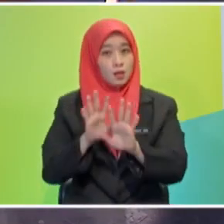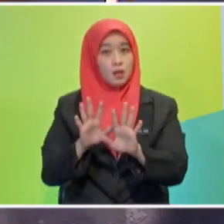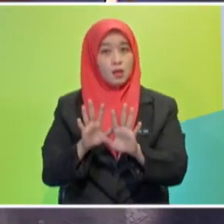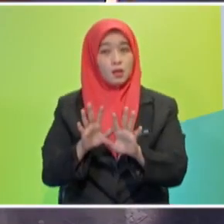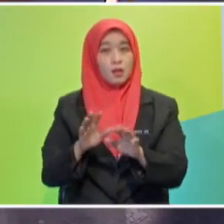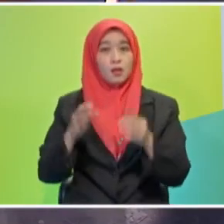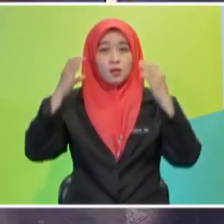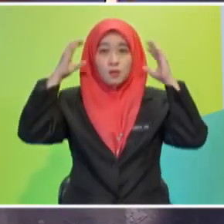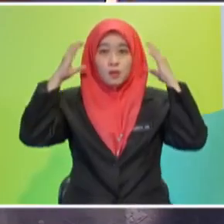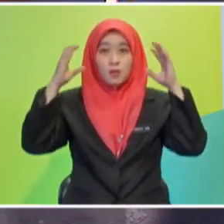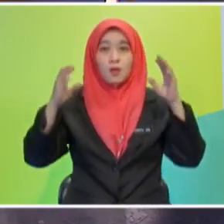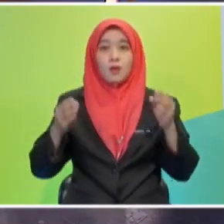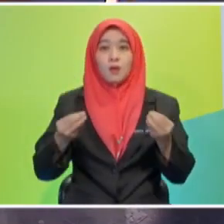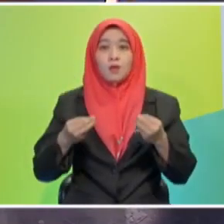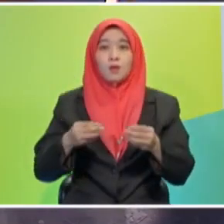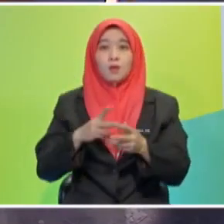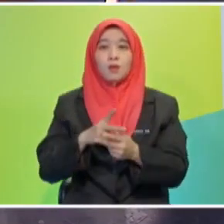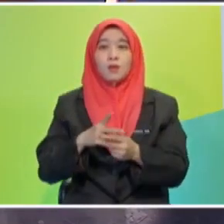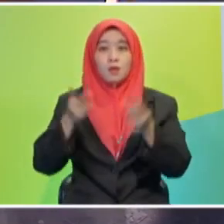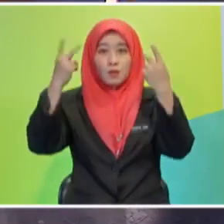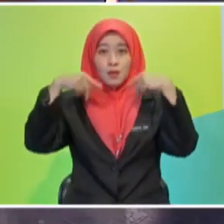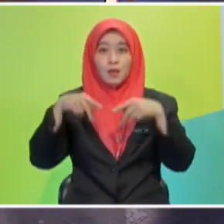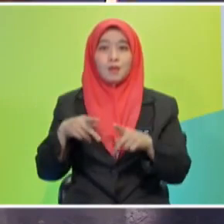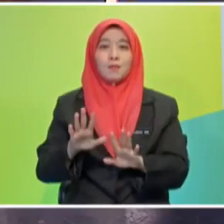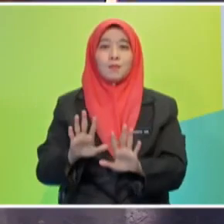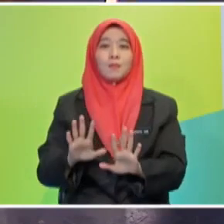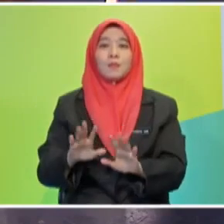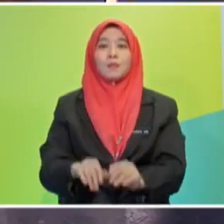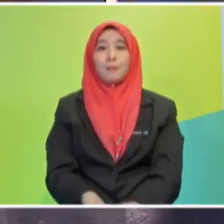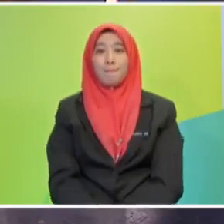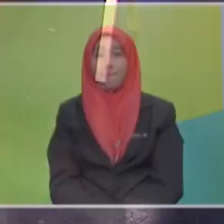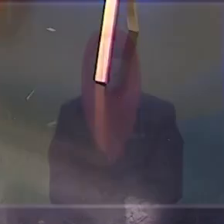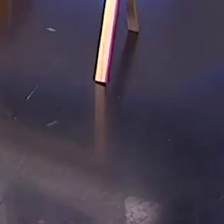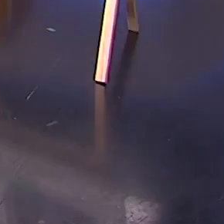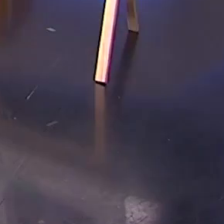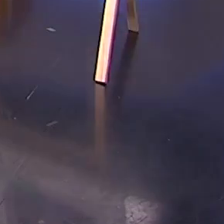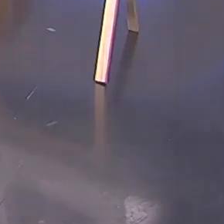cikgu kongsikan selepas ini? Kita kembali selepas ini di Didik TV KPM.